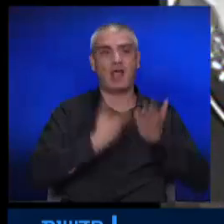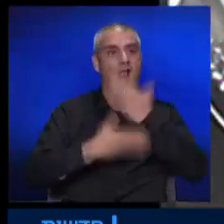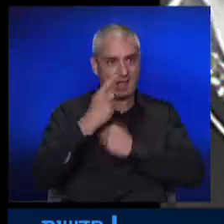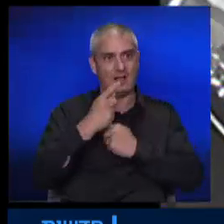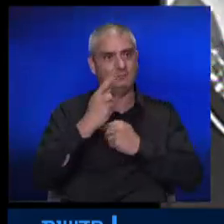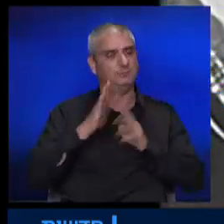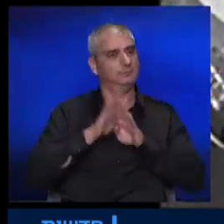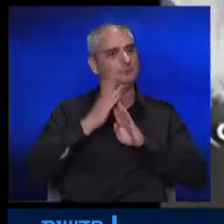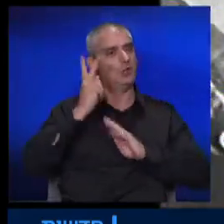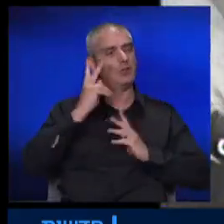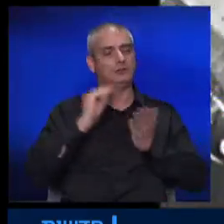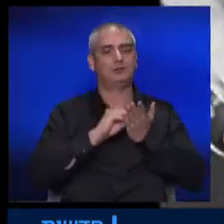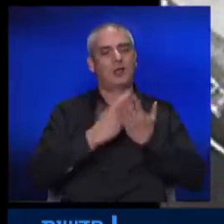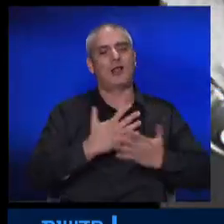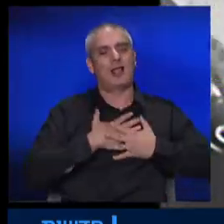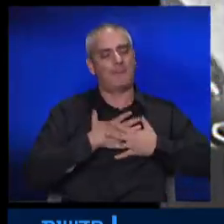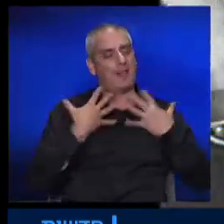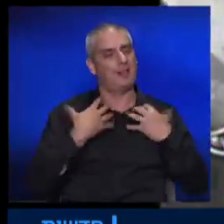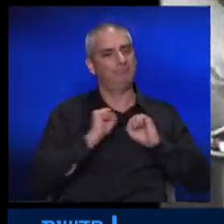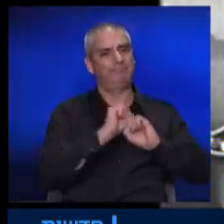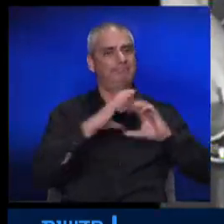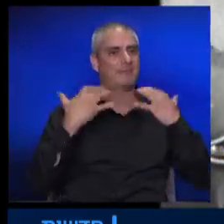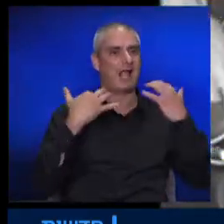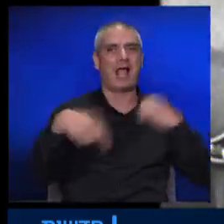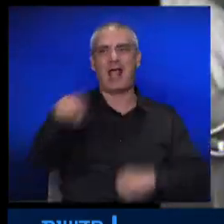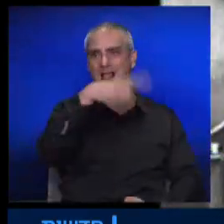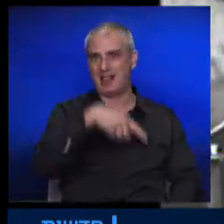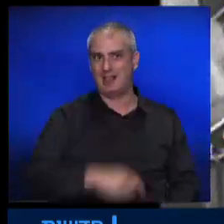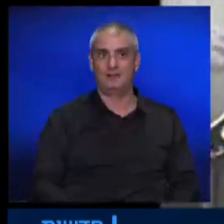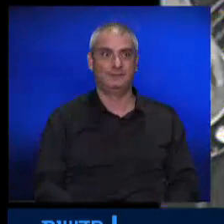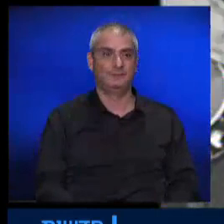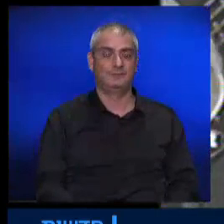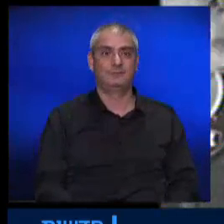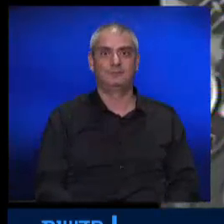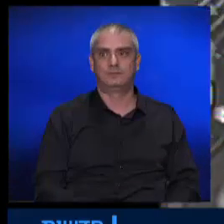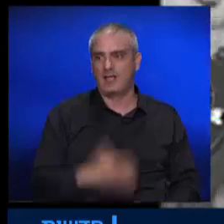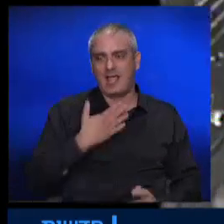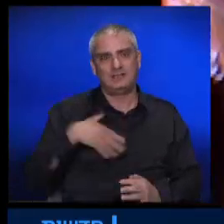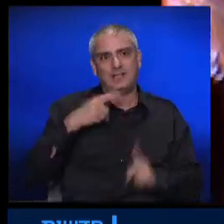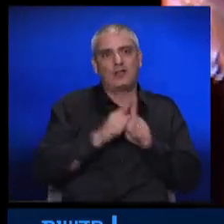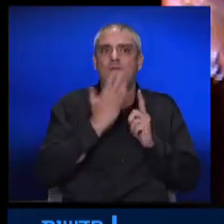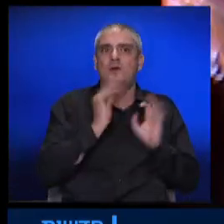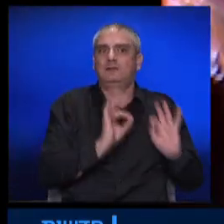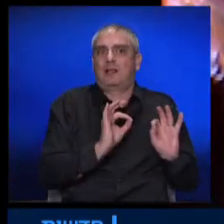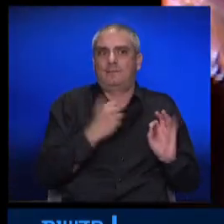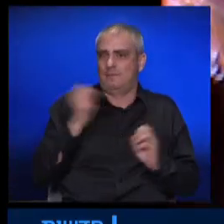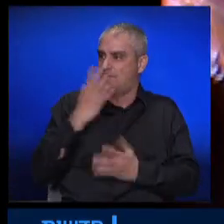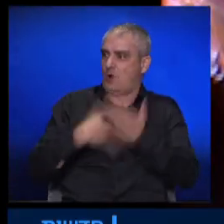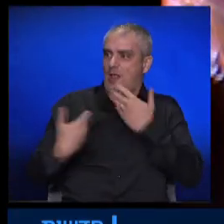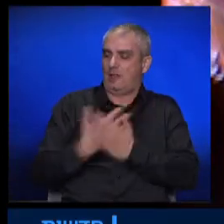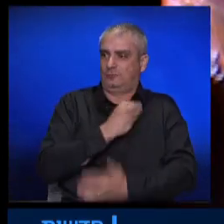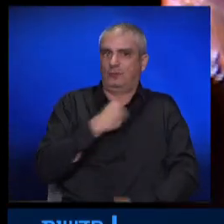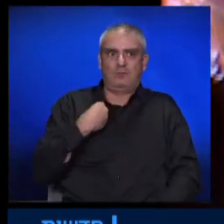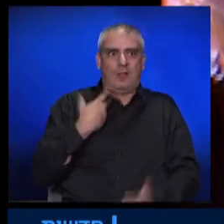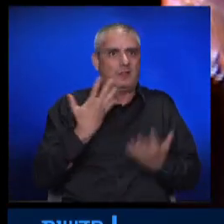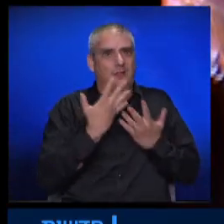הצורך באהבת הקהל. נורא רציתי להיות כמו הצברים. באתי עולה חדש מפולין, ונורא, נורא רציתי